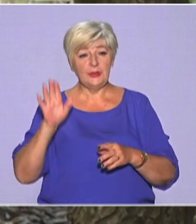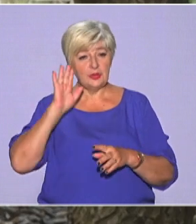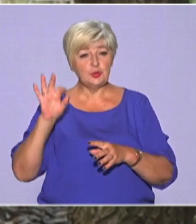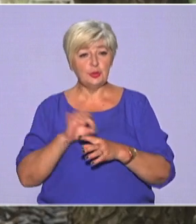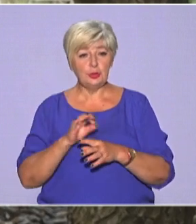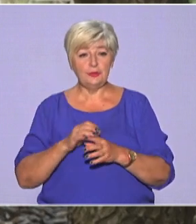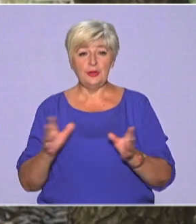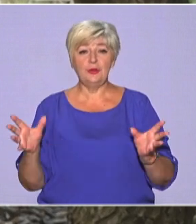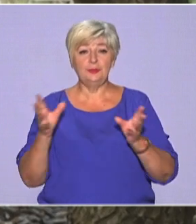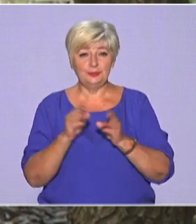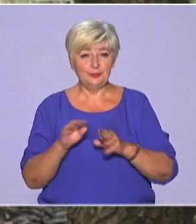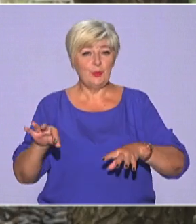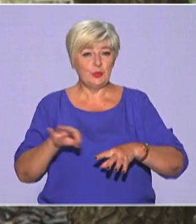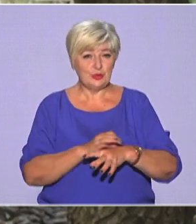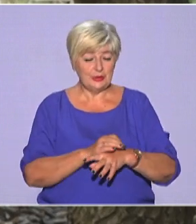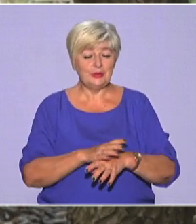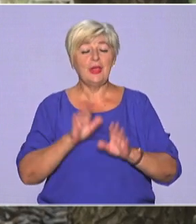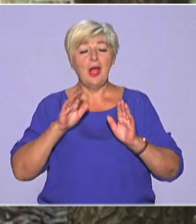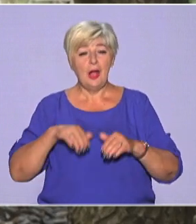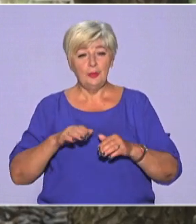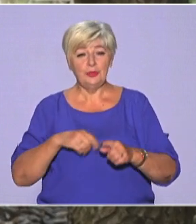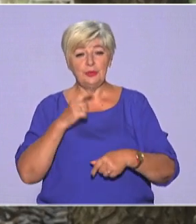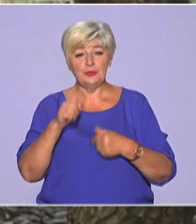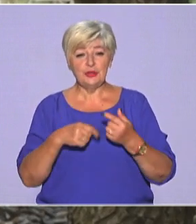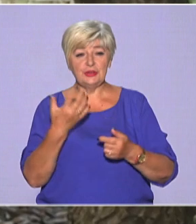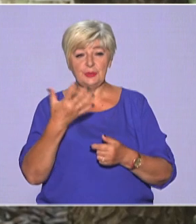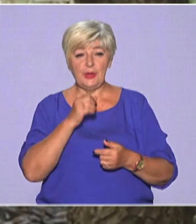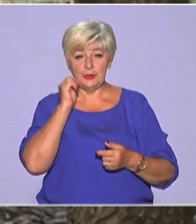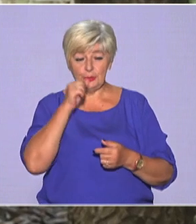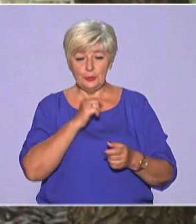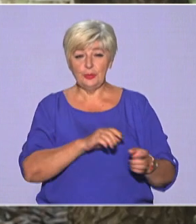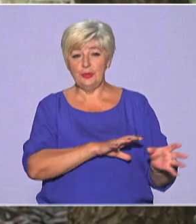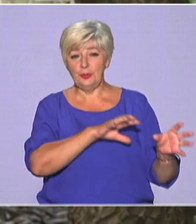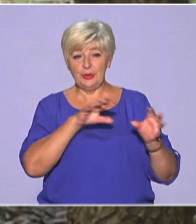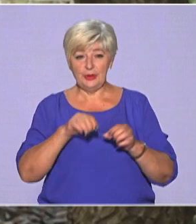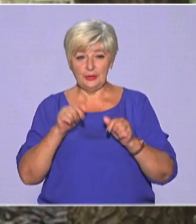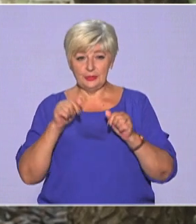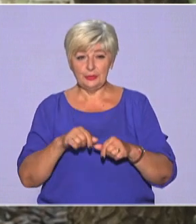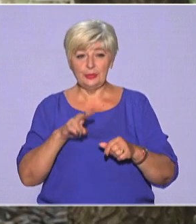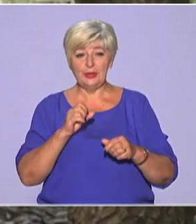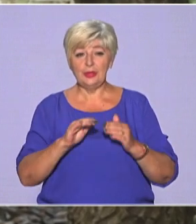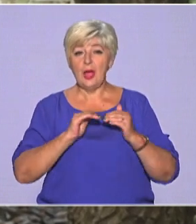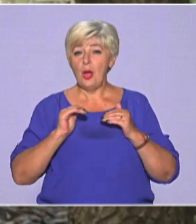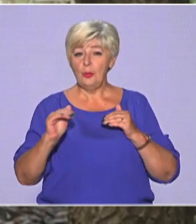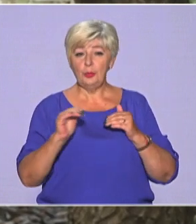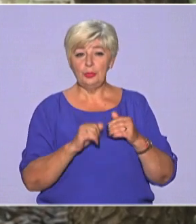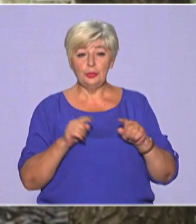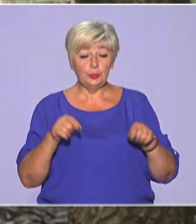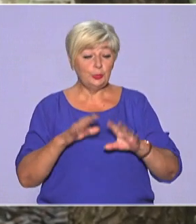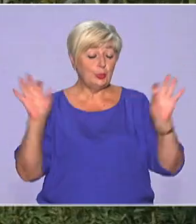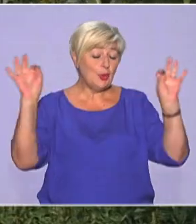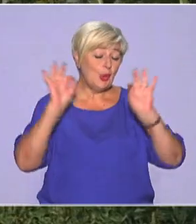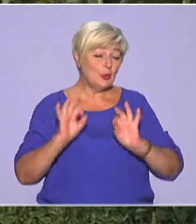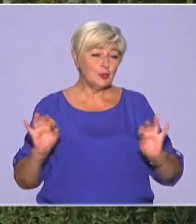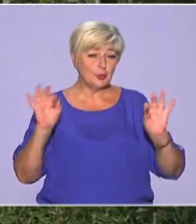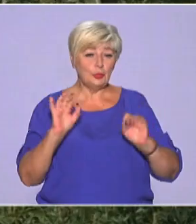чоловіком зійшлися, потім десь через 5 років переїхали сюди на поле. Тут взагалі нічого не